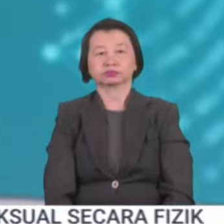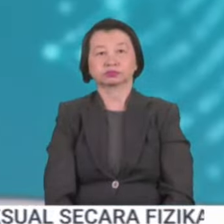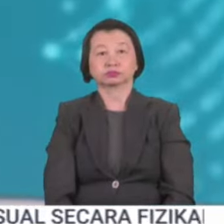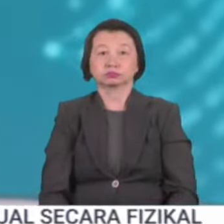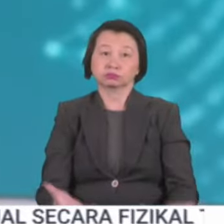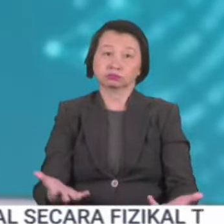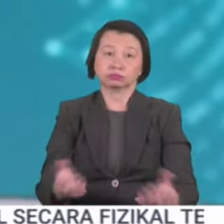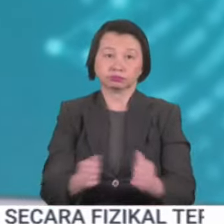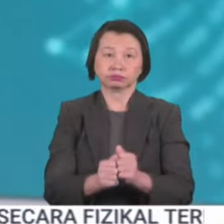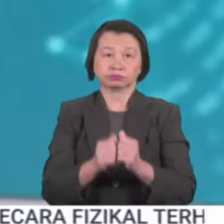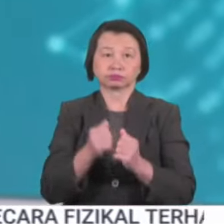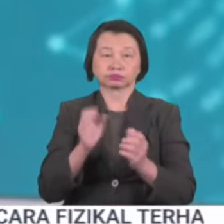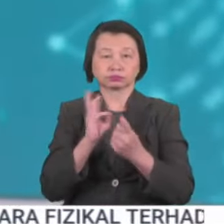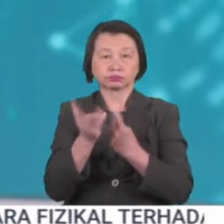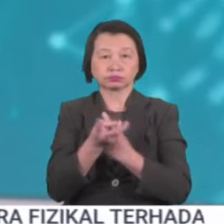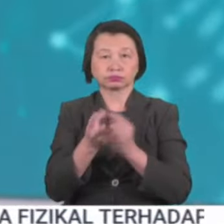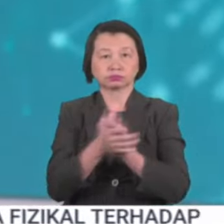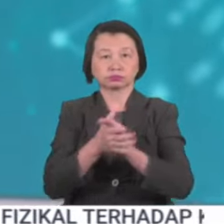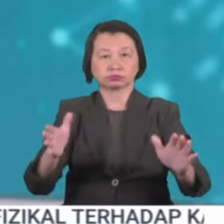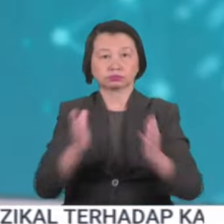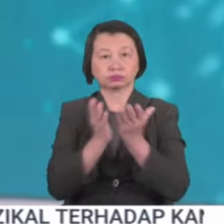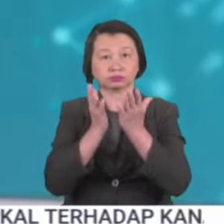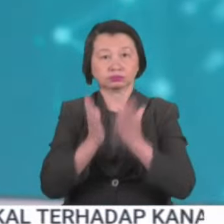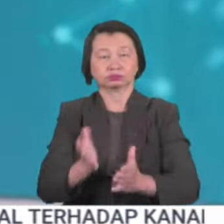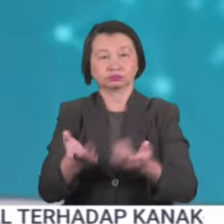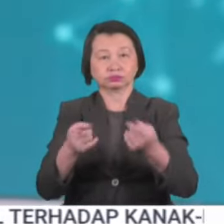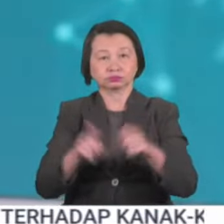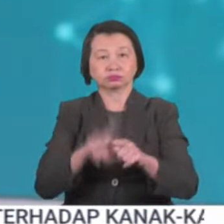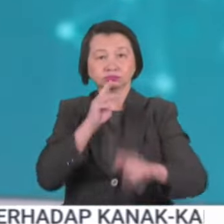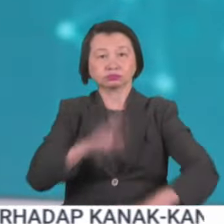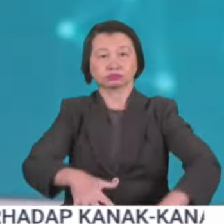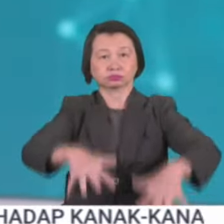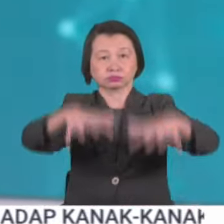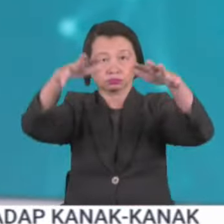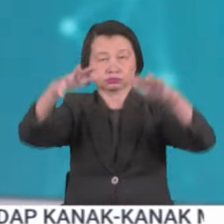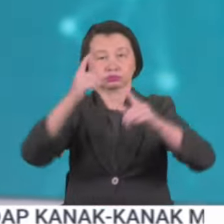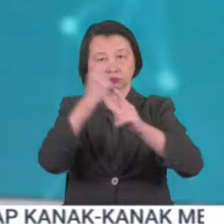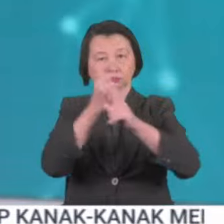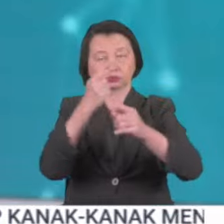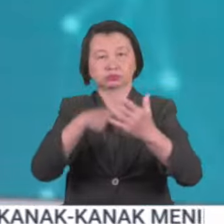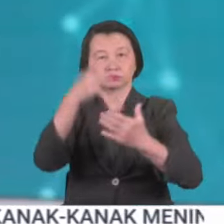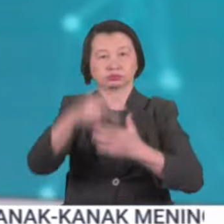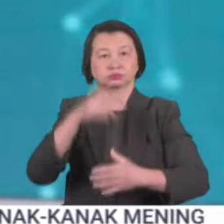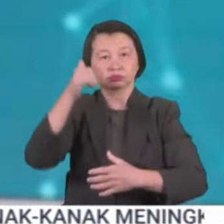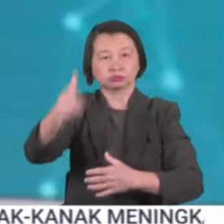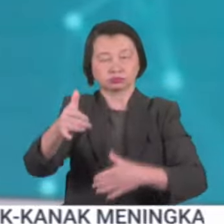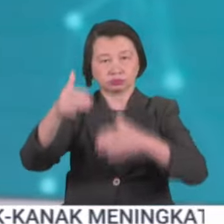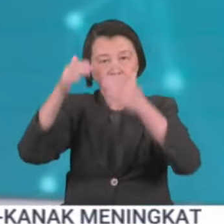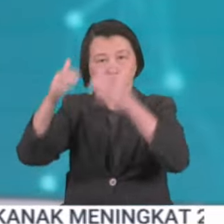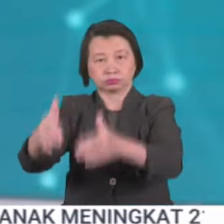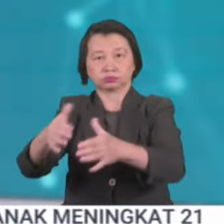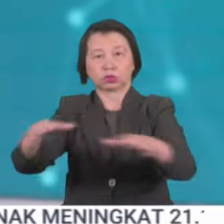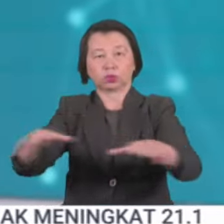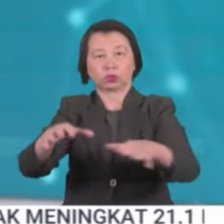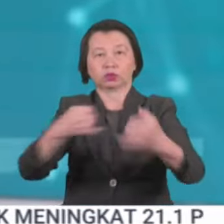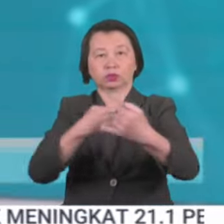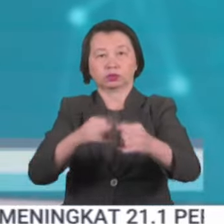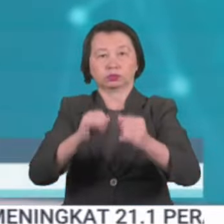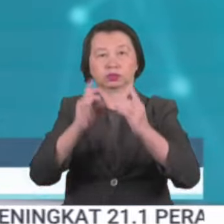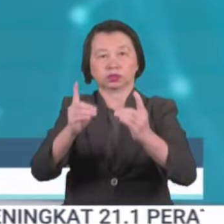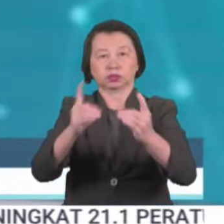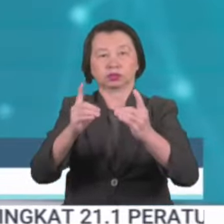cakna dengan kebajikan dan keselamatan pelajar ditimpa musibah banjir tujuan program ziarah prihatin dilaksana jabatan